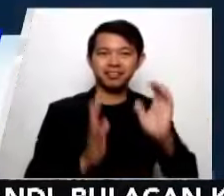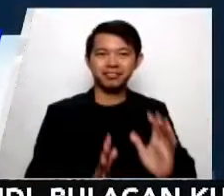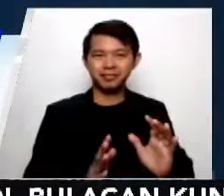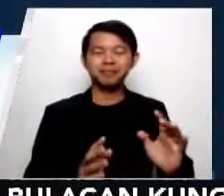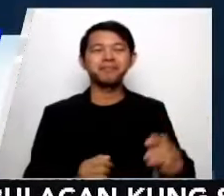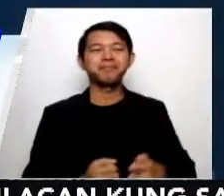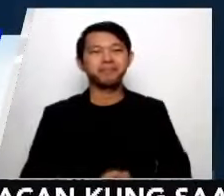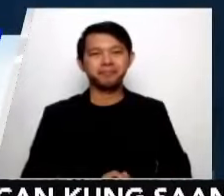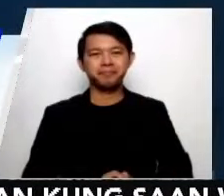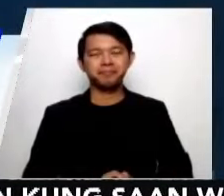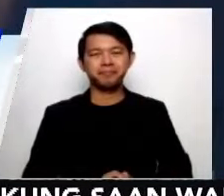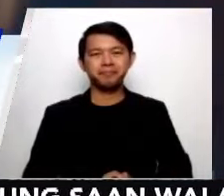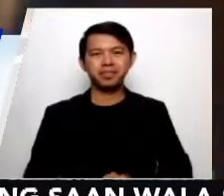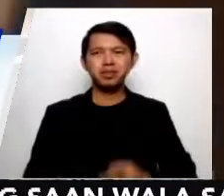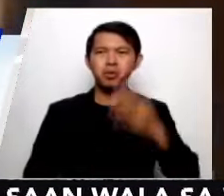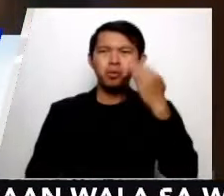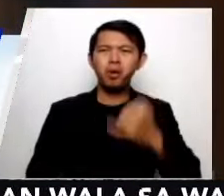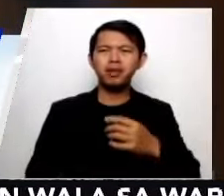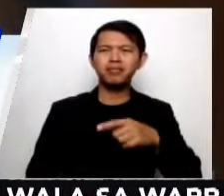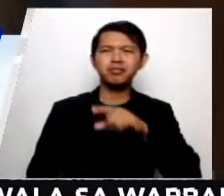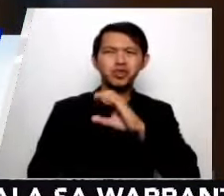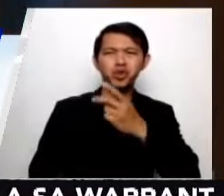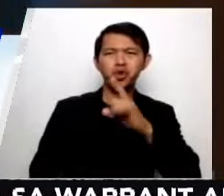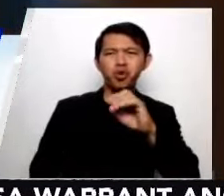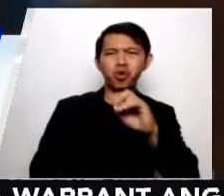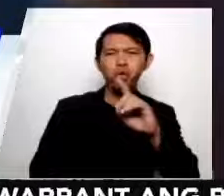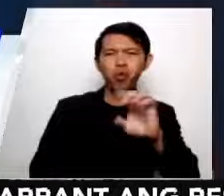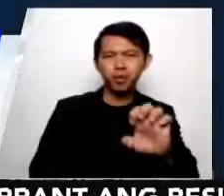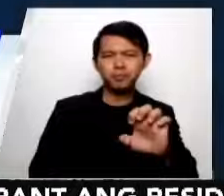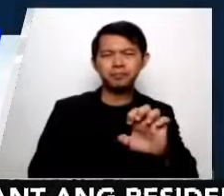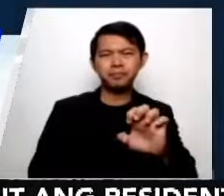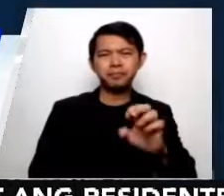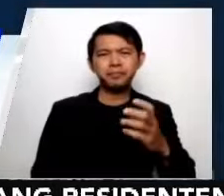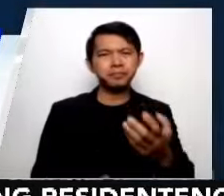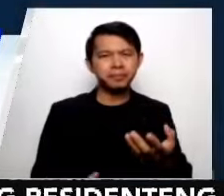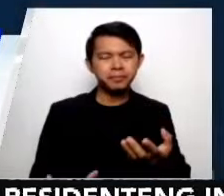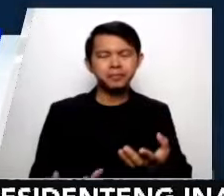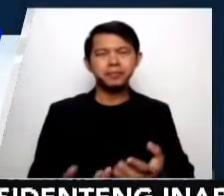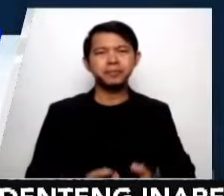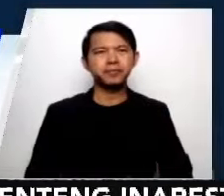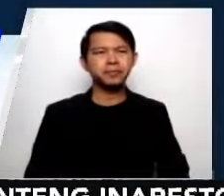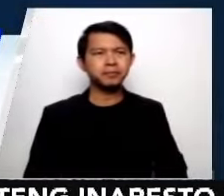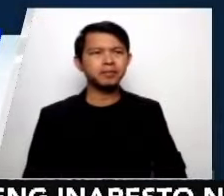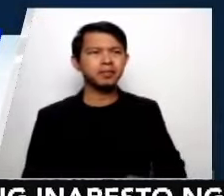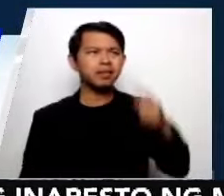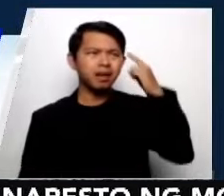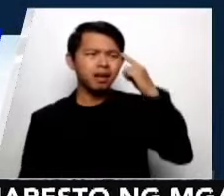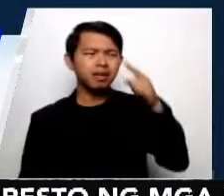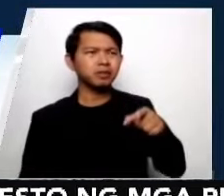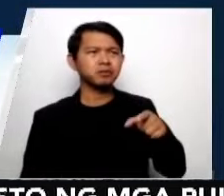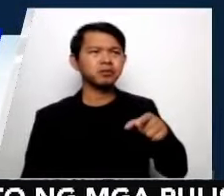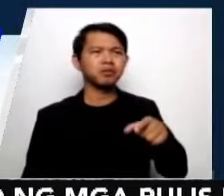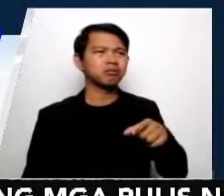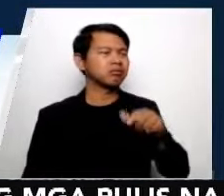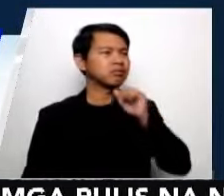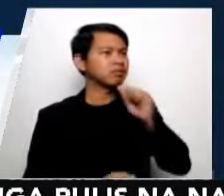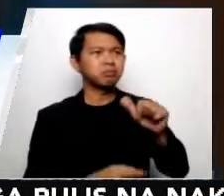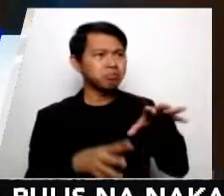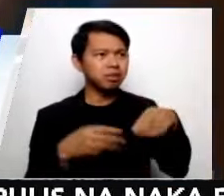Bakit si Chloe? Sinasabi mo bakit sa akin? Akala ko rin imposible papatulan mo si Chloe pero ginawa